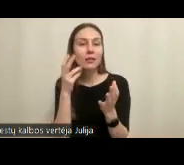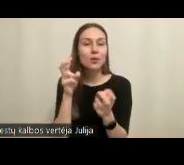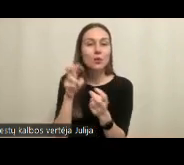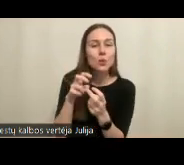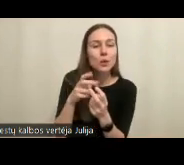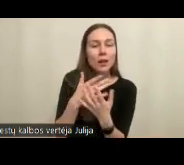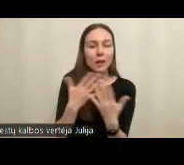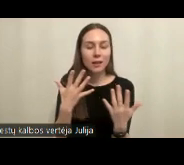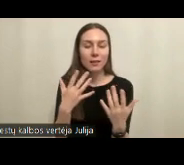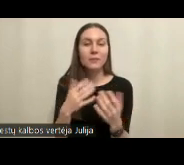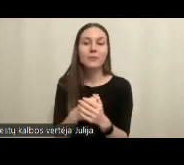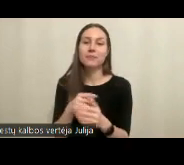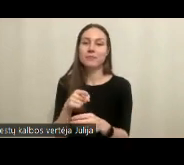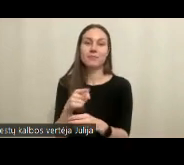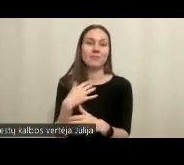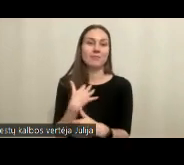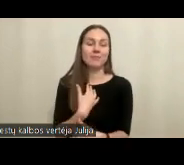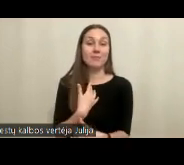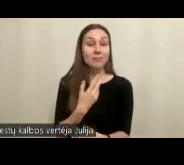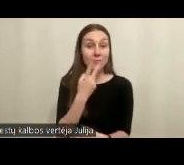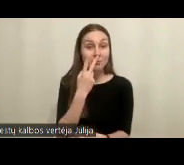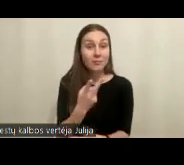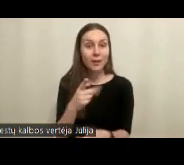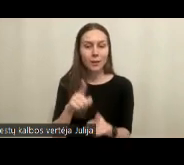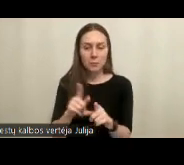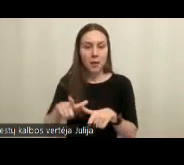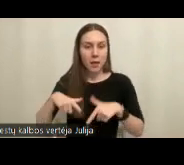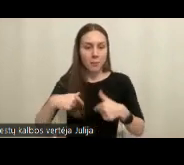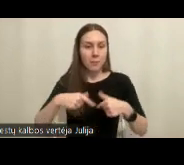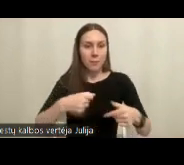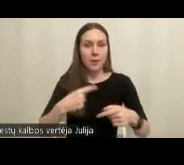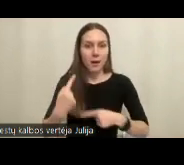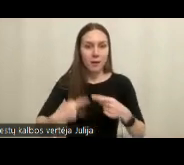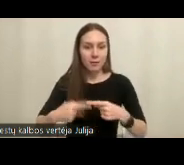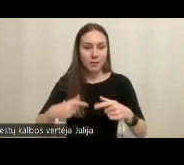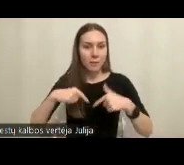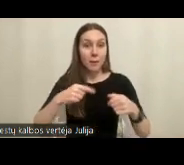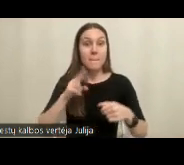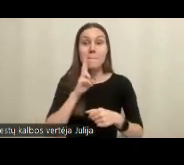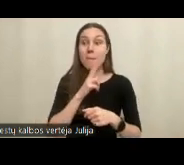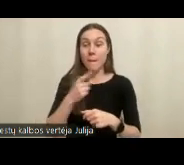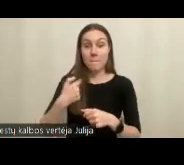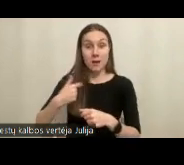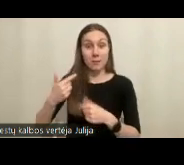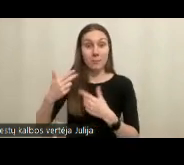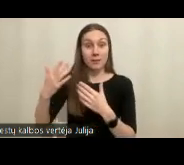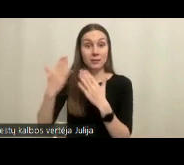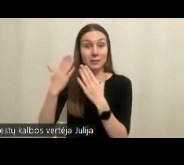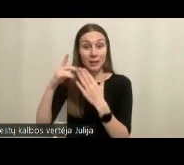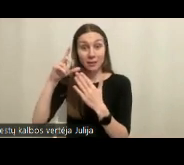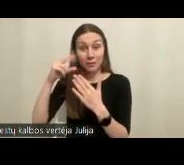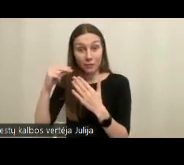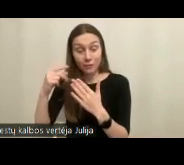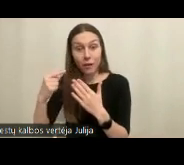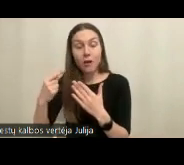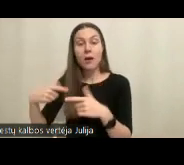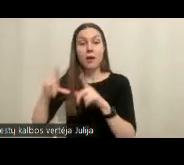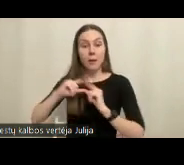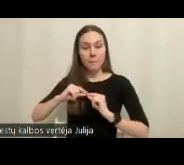labai stebina. Žodžiu, matote, kaip tai persiduoda iš kartos į kartą. Mano mama man, aš savo vaikam.